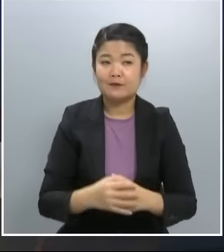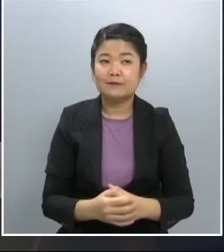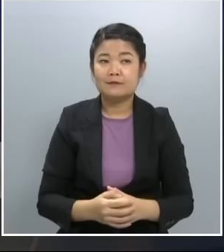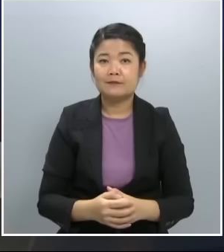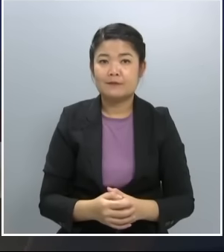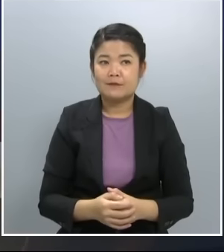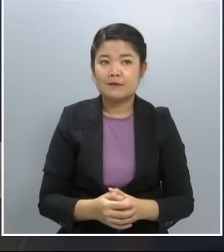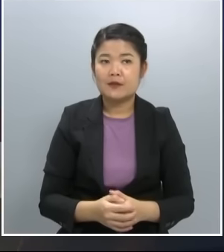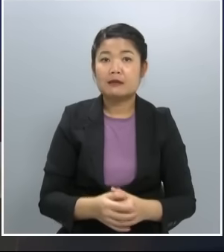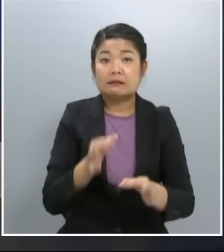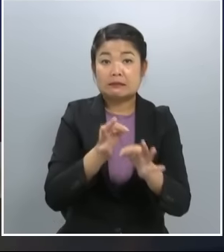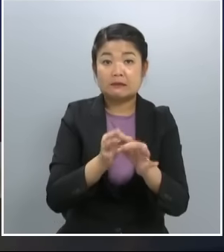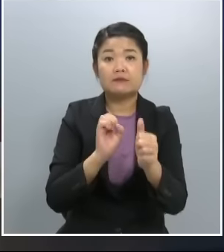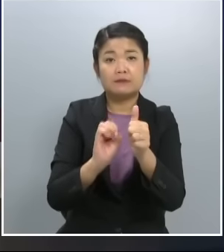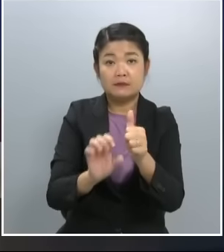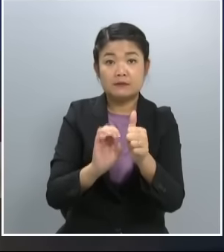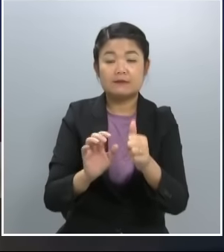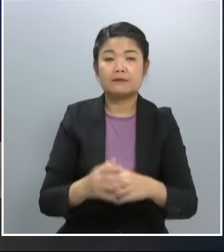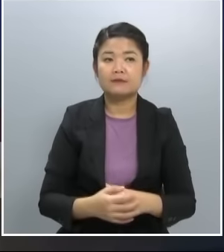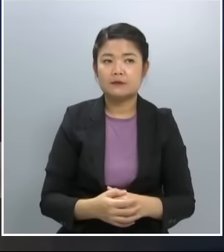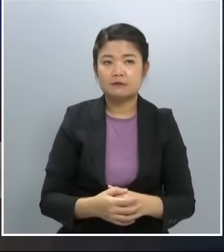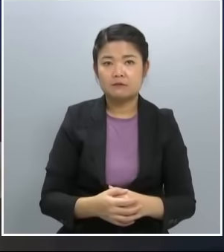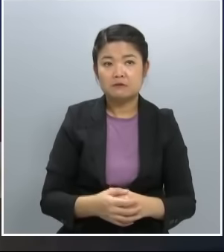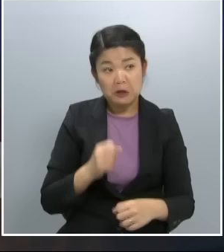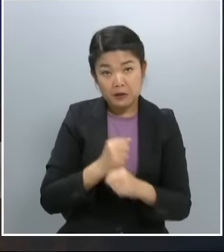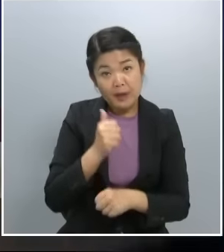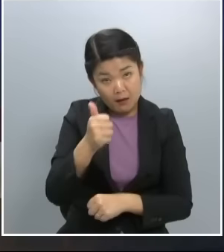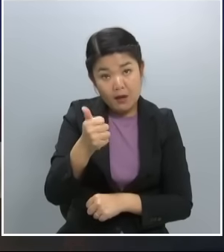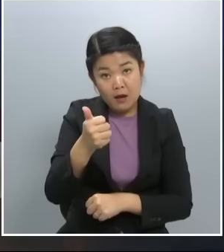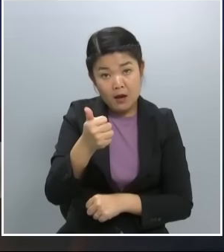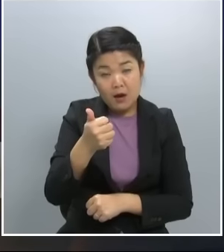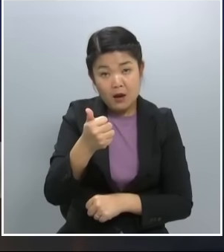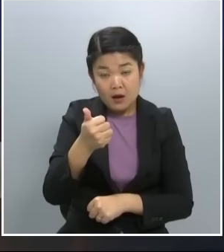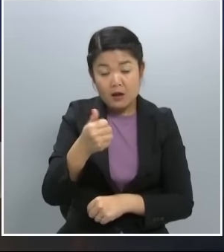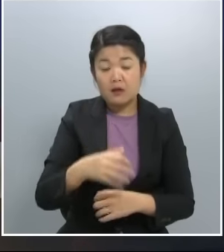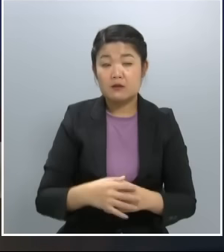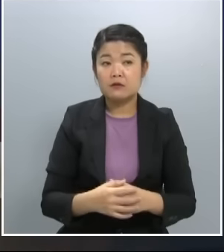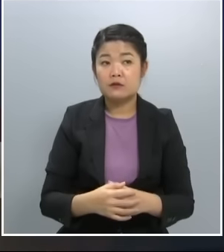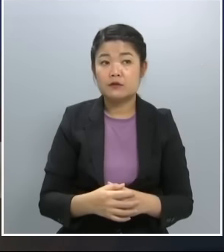ขาก็แนะนำว่าเป็นไปได้ไหมที่วันนี้เนี่ย